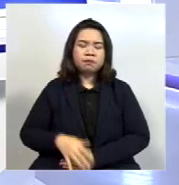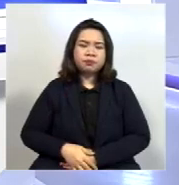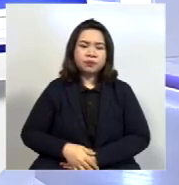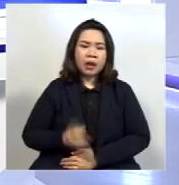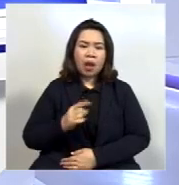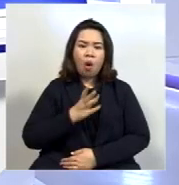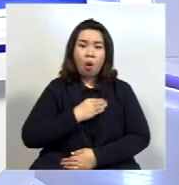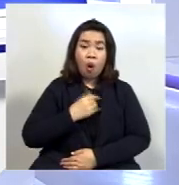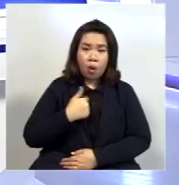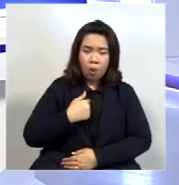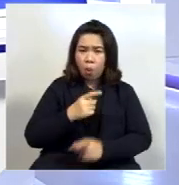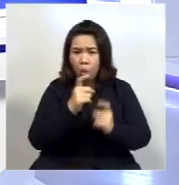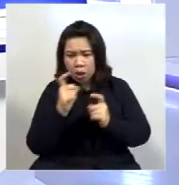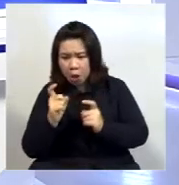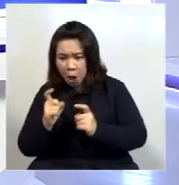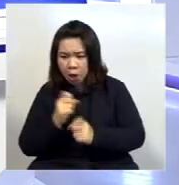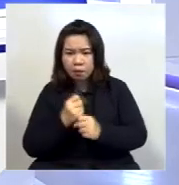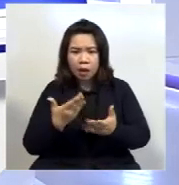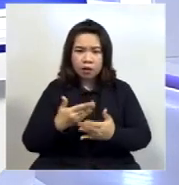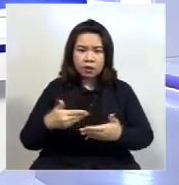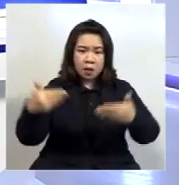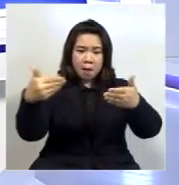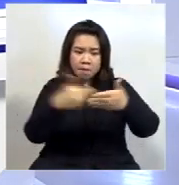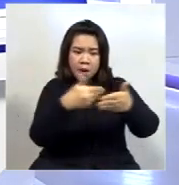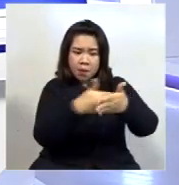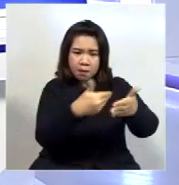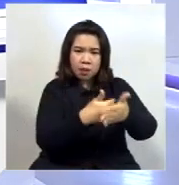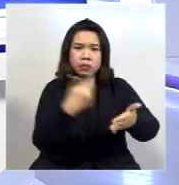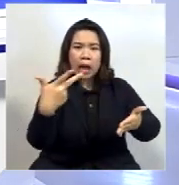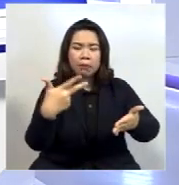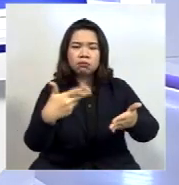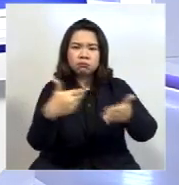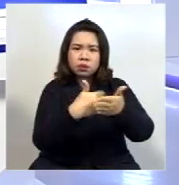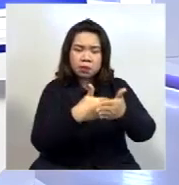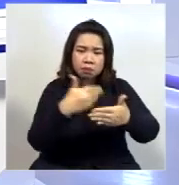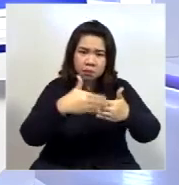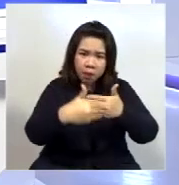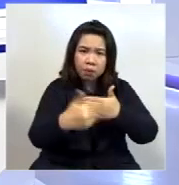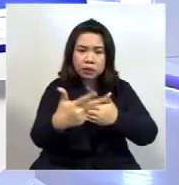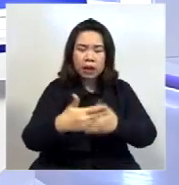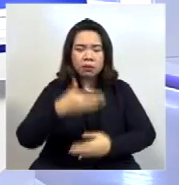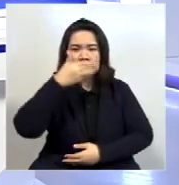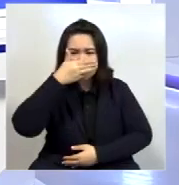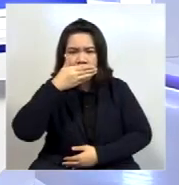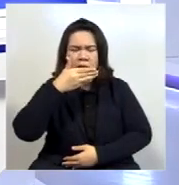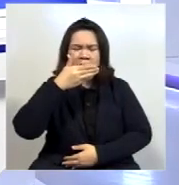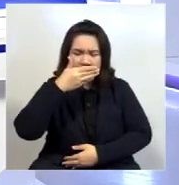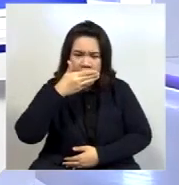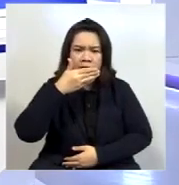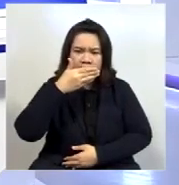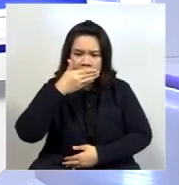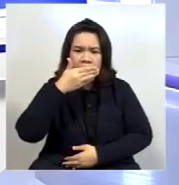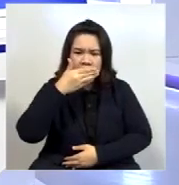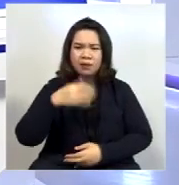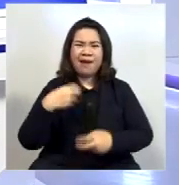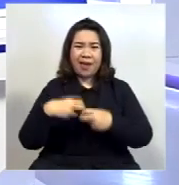ใจว่ากลัวว่าเราจะเสี่ยงกับการติดเชื้อก็ใส่ไปประมาณ 2-3 ชั้นแต่บางทีเรื่องของการหายใจมันก็ลำบากมันทำให้โอกาส